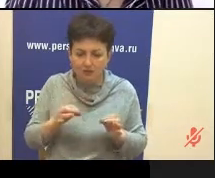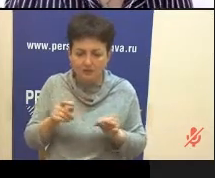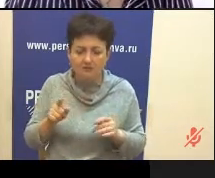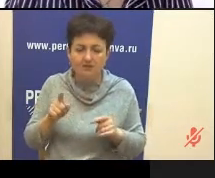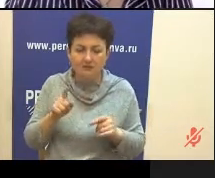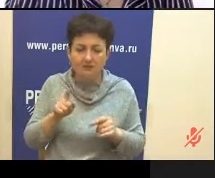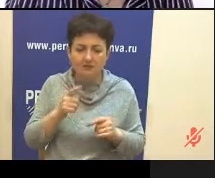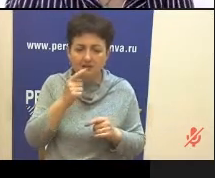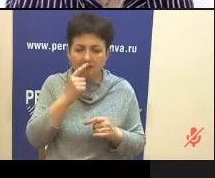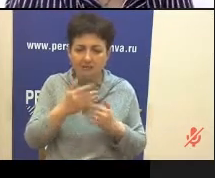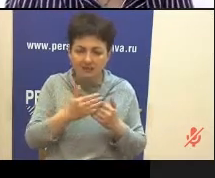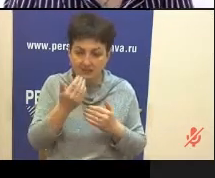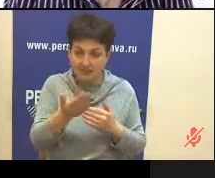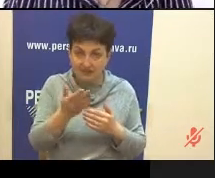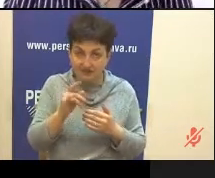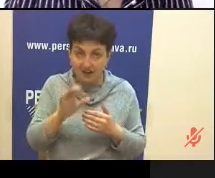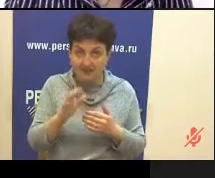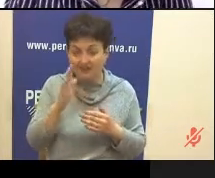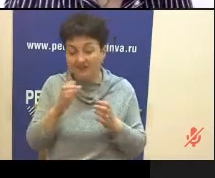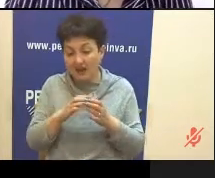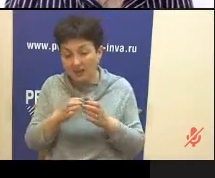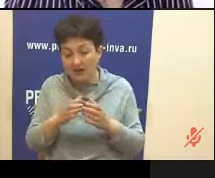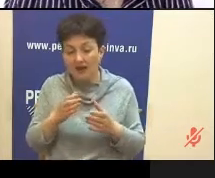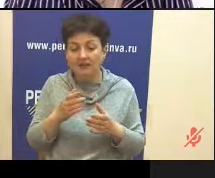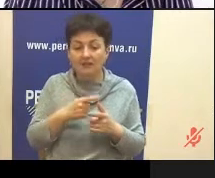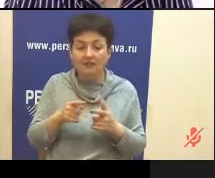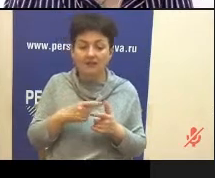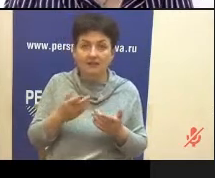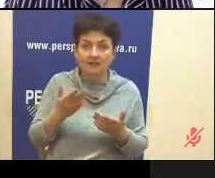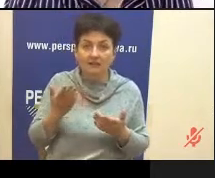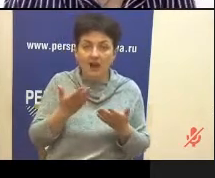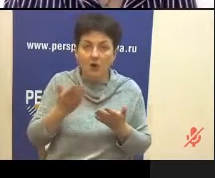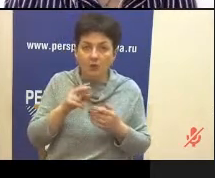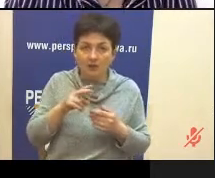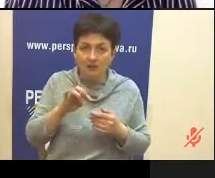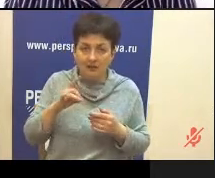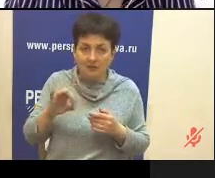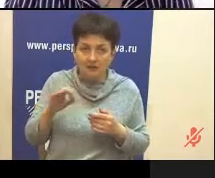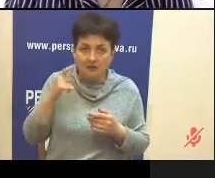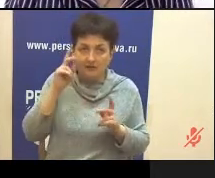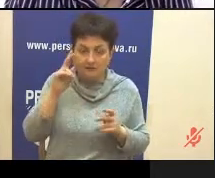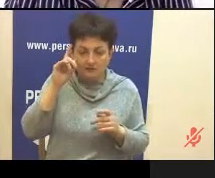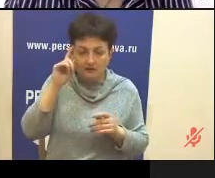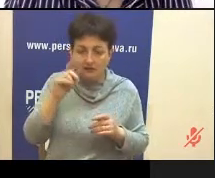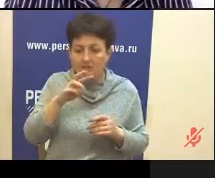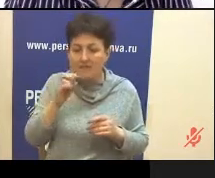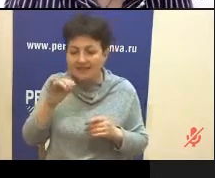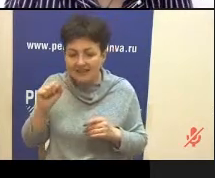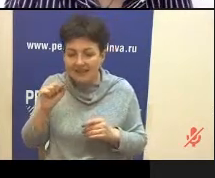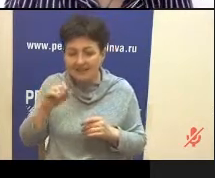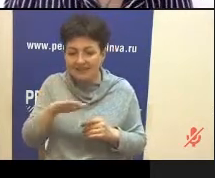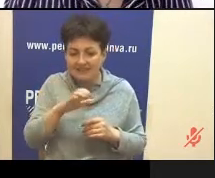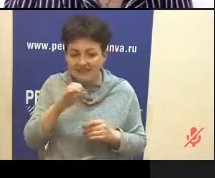образом вблизи вас, в компании или в какой-либо, не знаю, медиасфере,